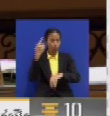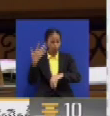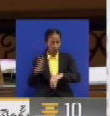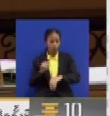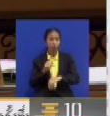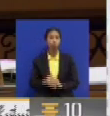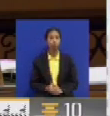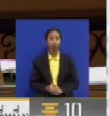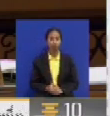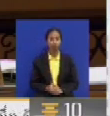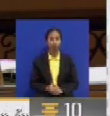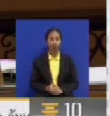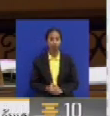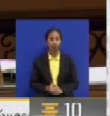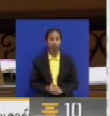านเงี้ย